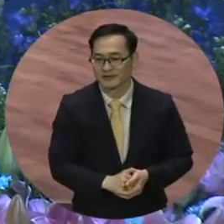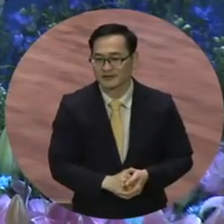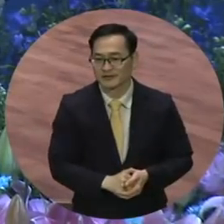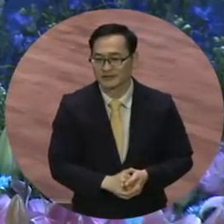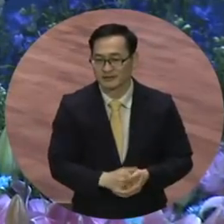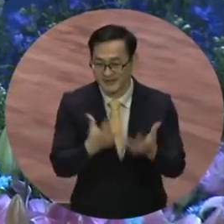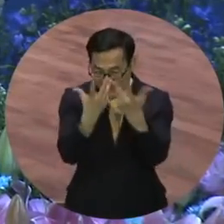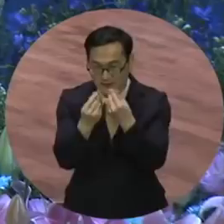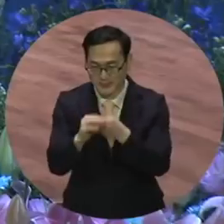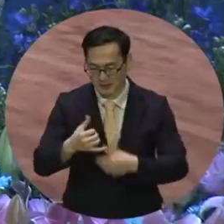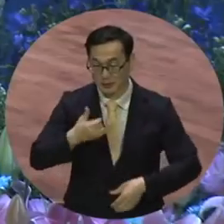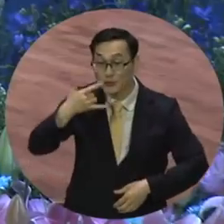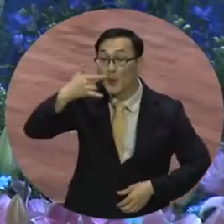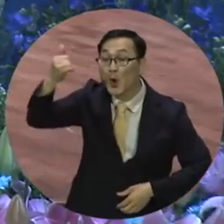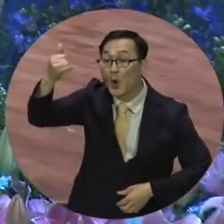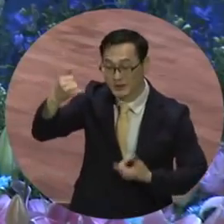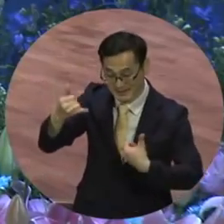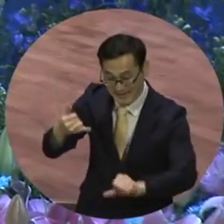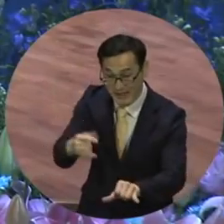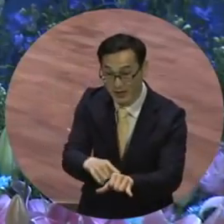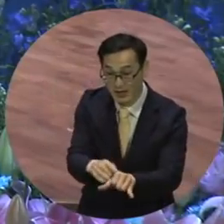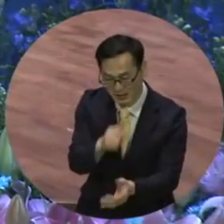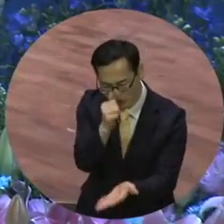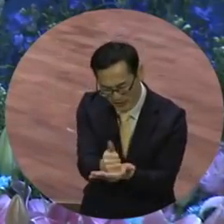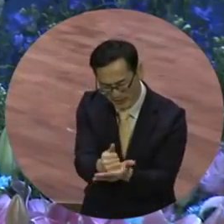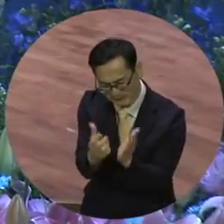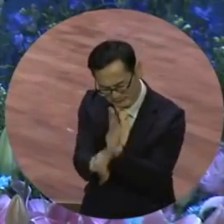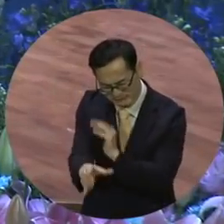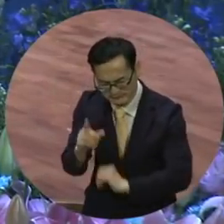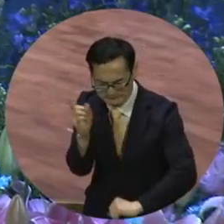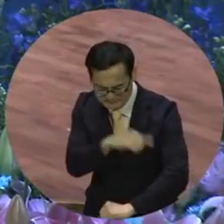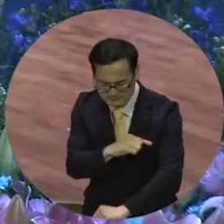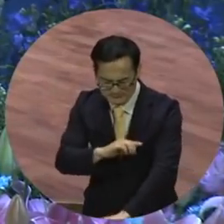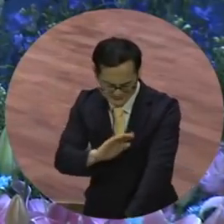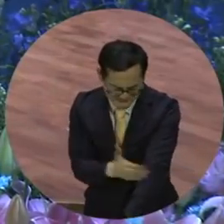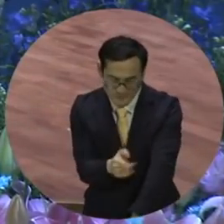안 할 수 있어요. 자식은 사랑하잖아요. 아무리 못되고 개판이라도